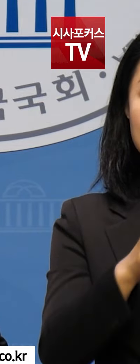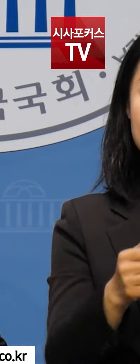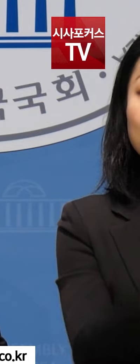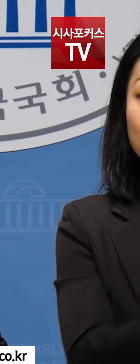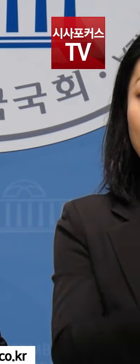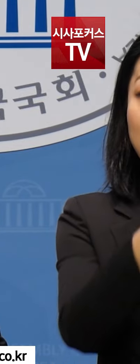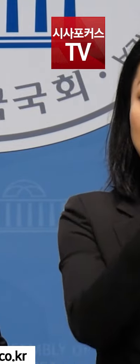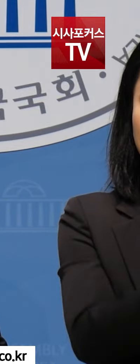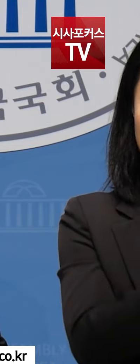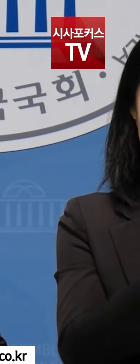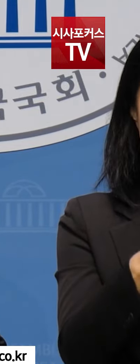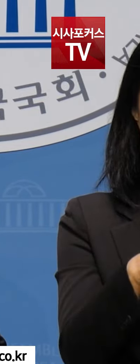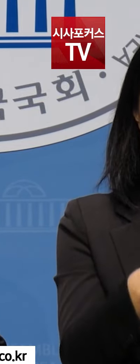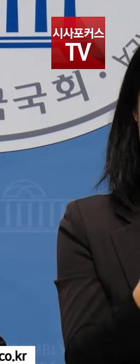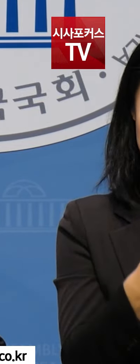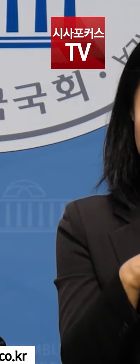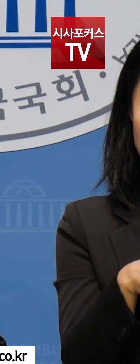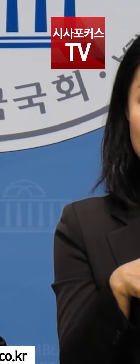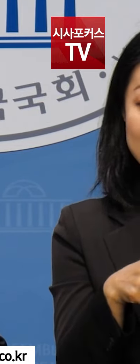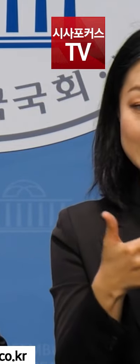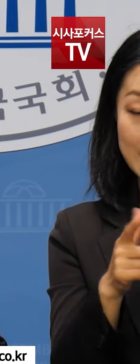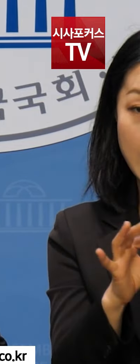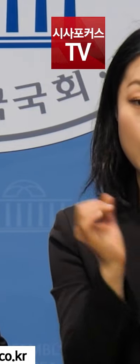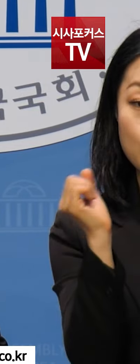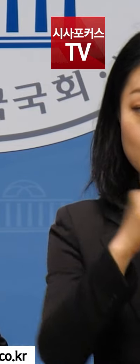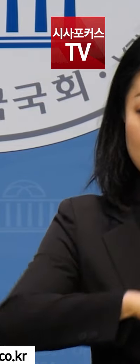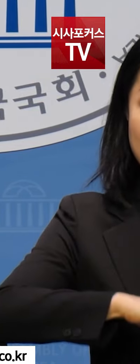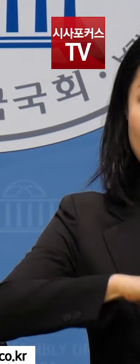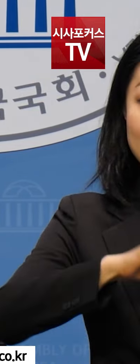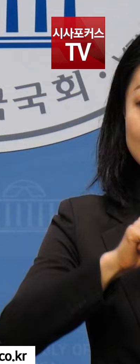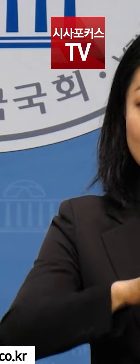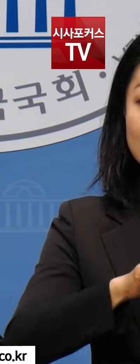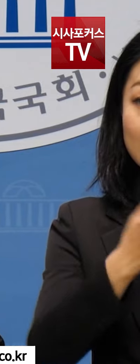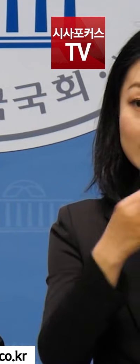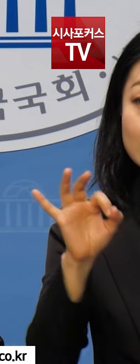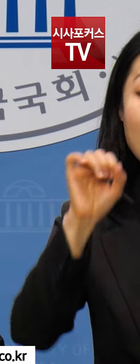제13조 제2항을 위반한 사실이 있다고 인정하기 어렵다.